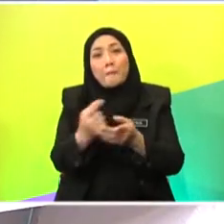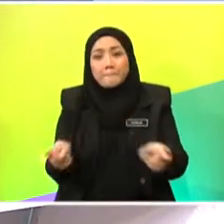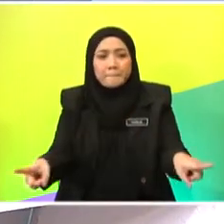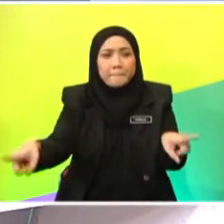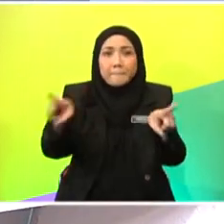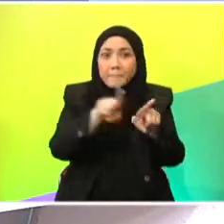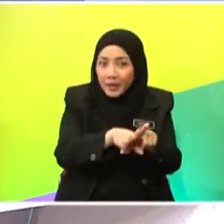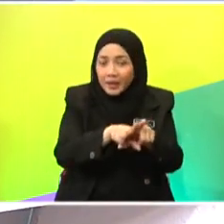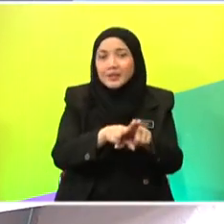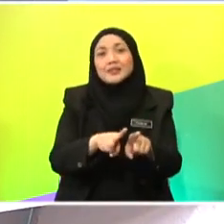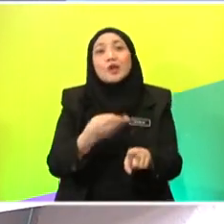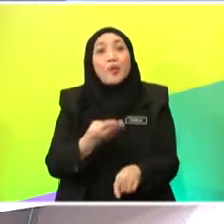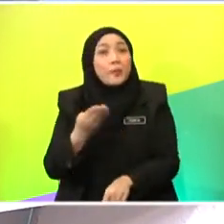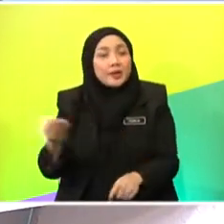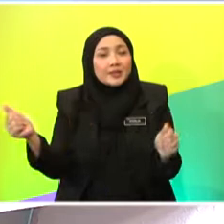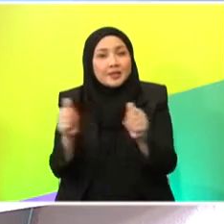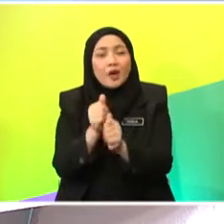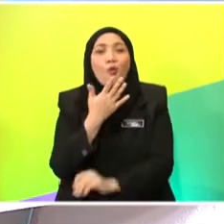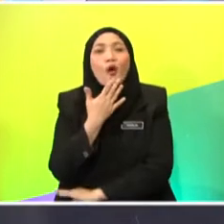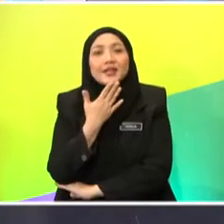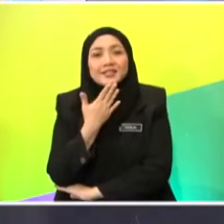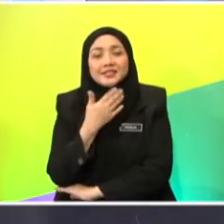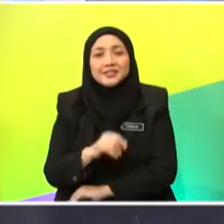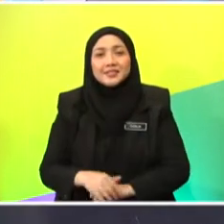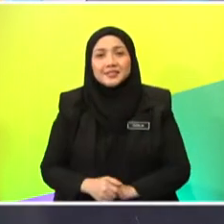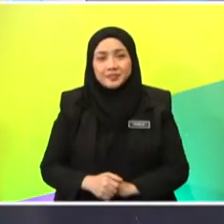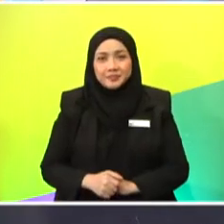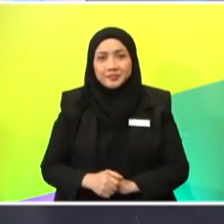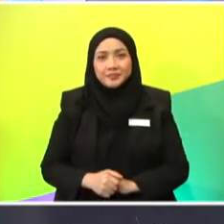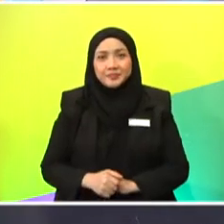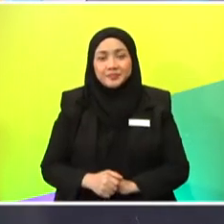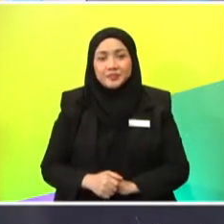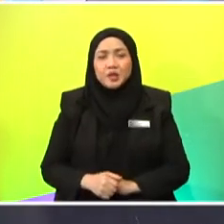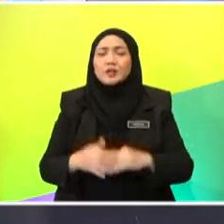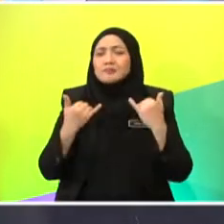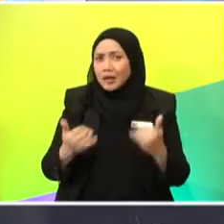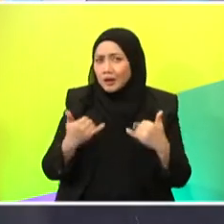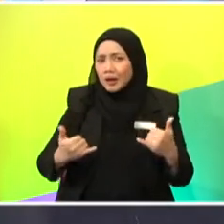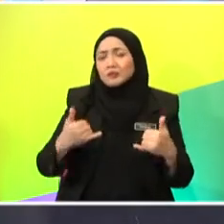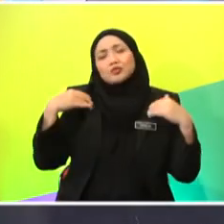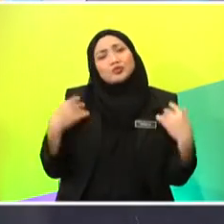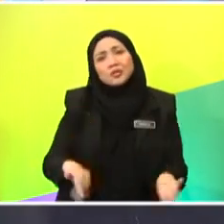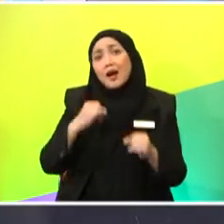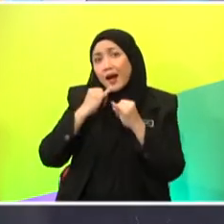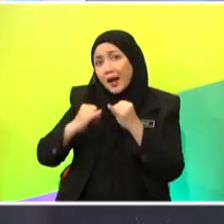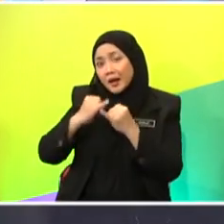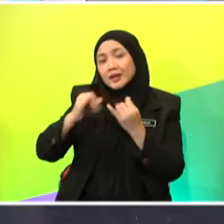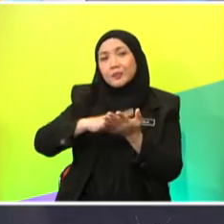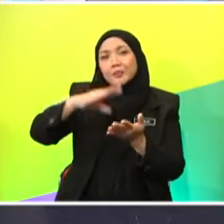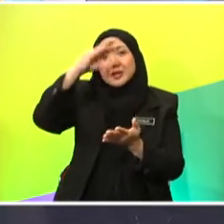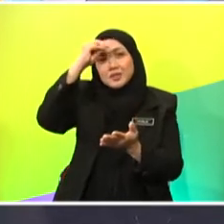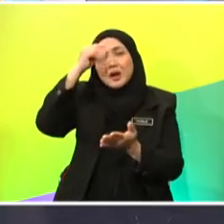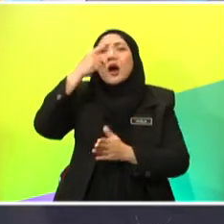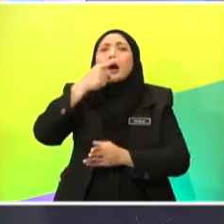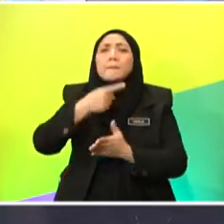warna Oke Jinggo kita pun sudah berada di penghujung Apakah rumusan yang cek gule